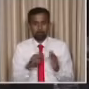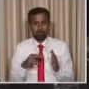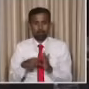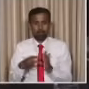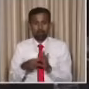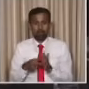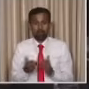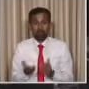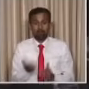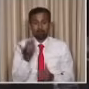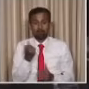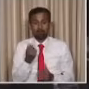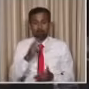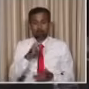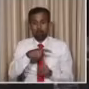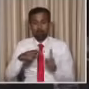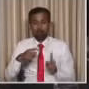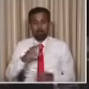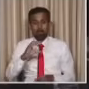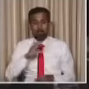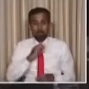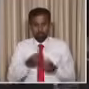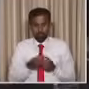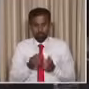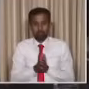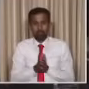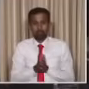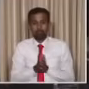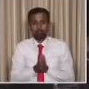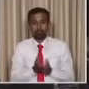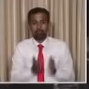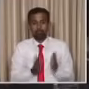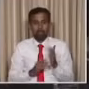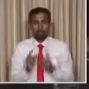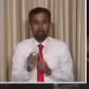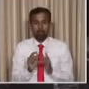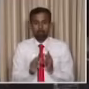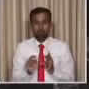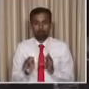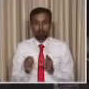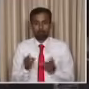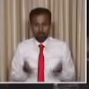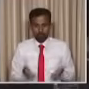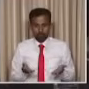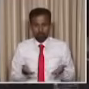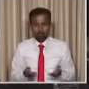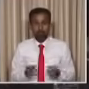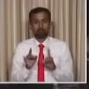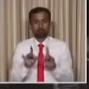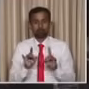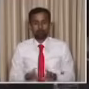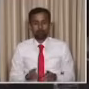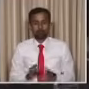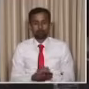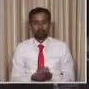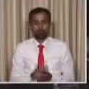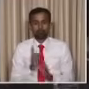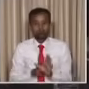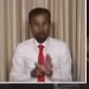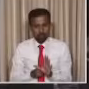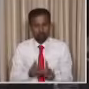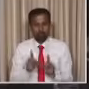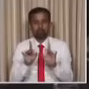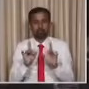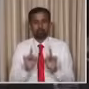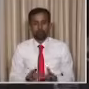අයවැයෙන් වැඩි මුදල් පංගුව වෙන් කරගන්නේ තමන් යට තියෙන අමාත්‍යංශ වලට. අදත් සිද්ධ වෙලා තියෙන්නේ මේක තමයි. ඉතින් හැමදාම සිද්ධ වුණෙත් මේක